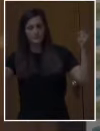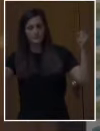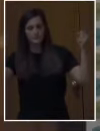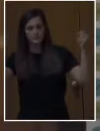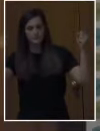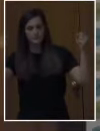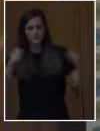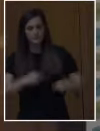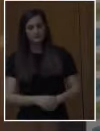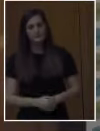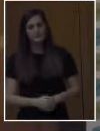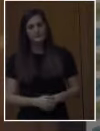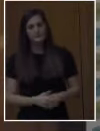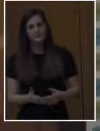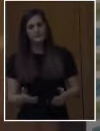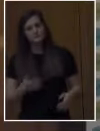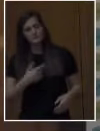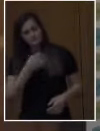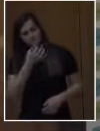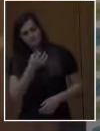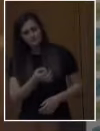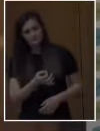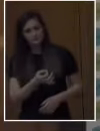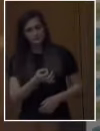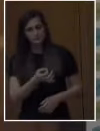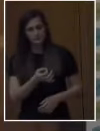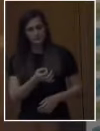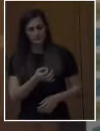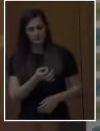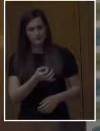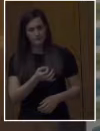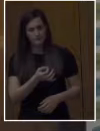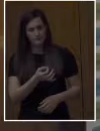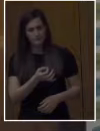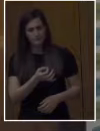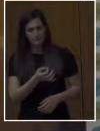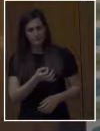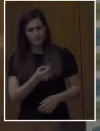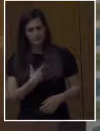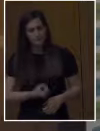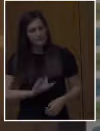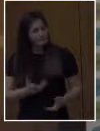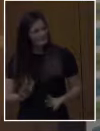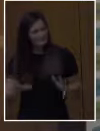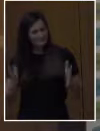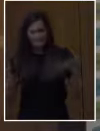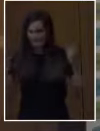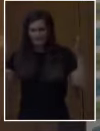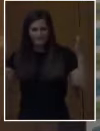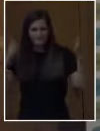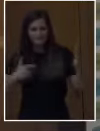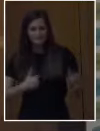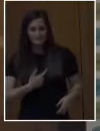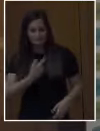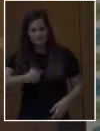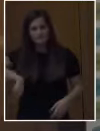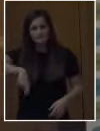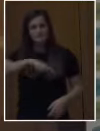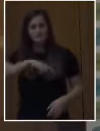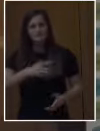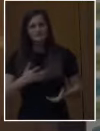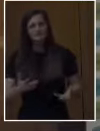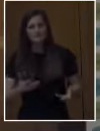Είναι, μπορώ να πω, πάρα πολύ αναζωογονητικό το γεγονός ότι είχαμε